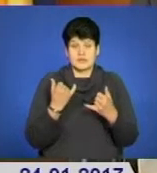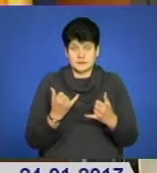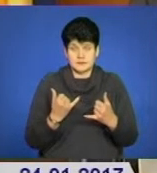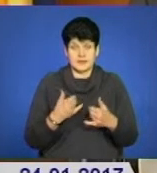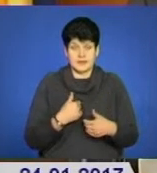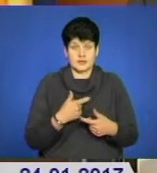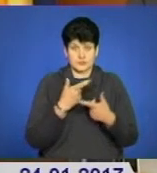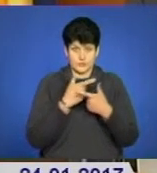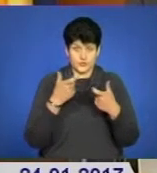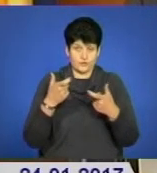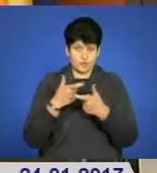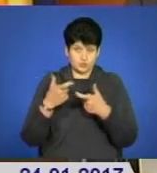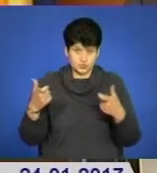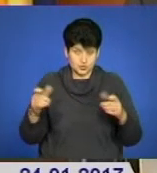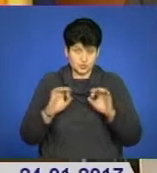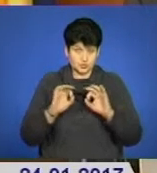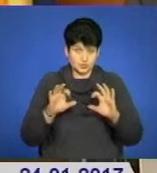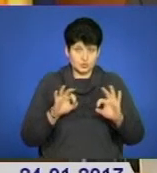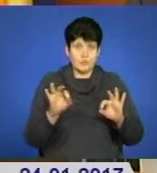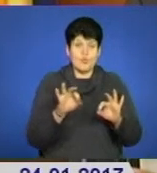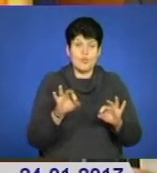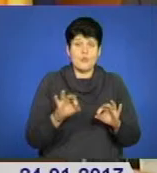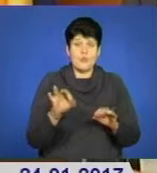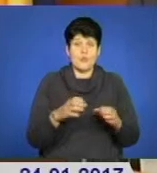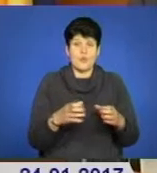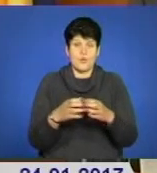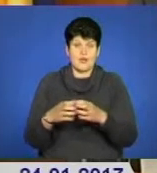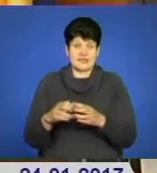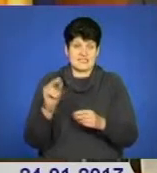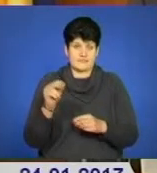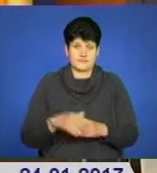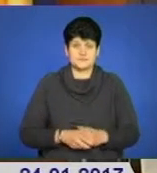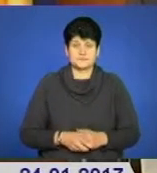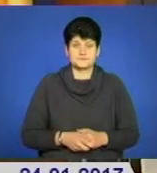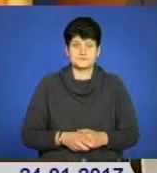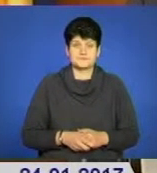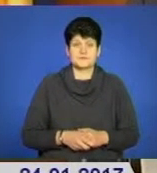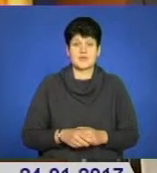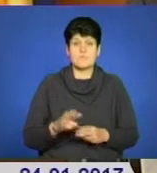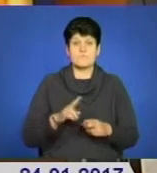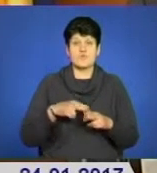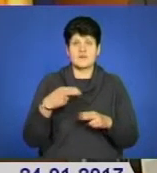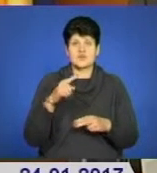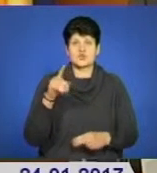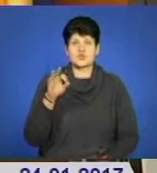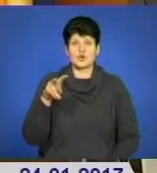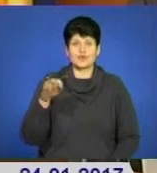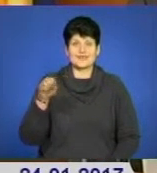інформую по громадах і по цифрах. Повернення Золотниківської